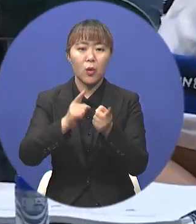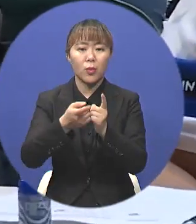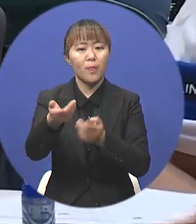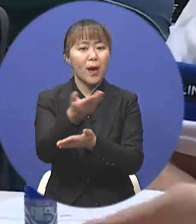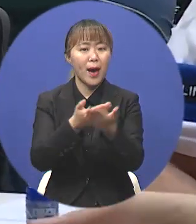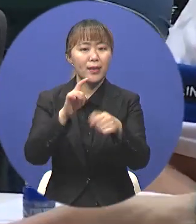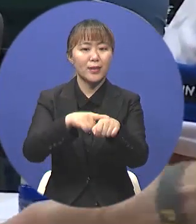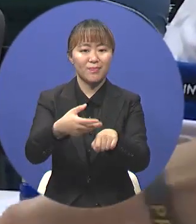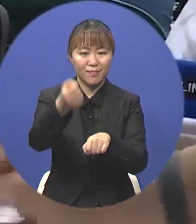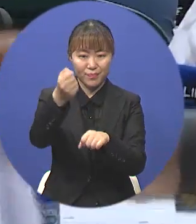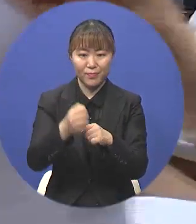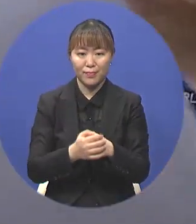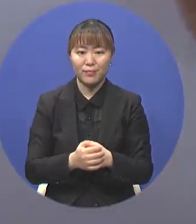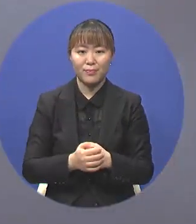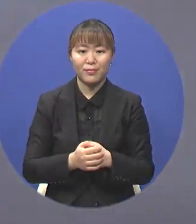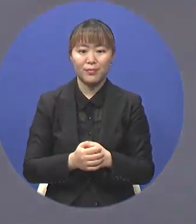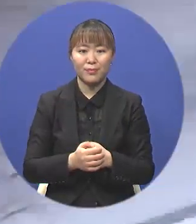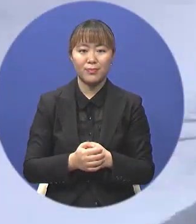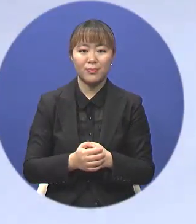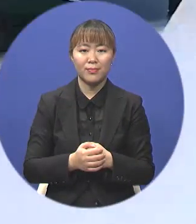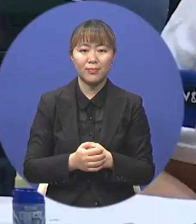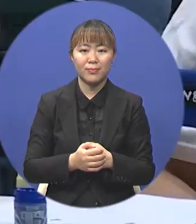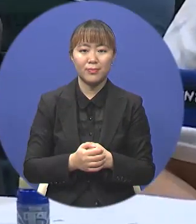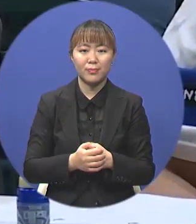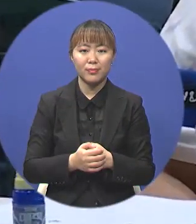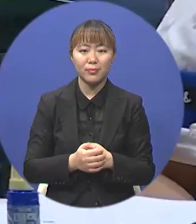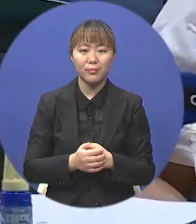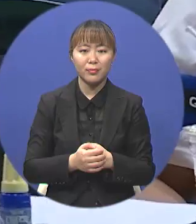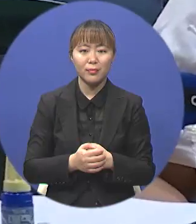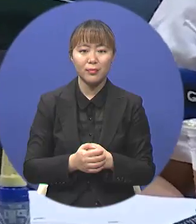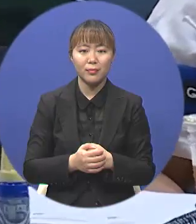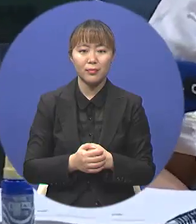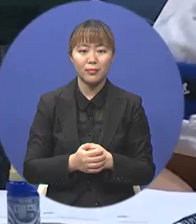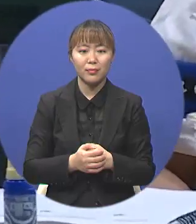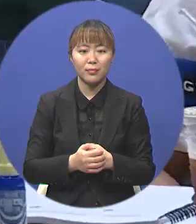시간도 가졌습니다. 복지TV 뉴스 하세인입니다.